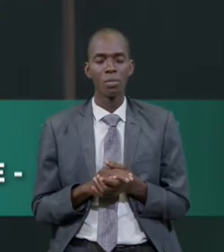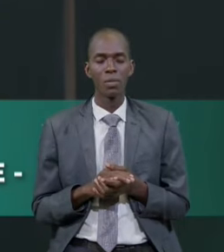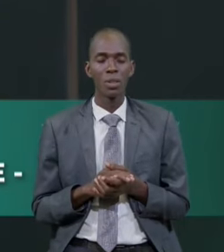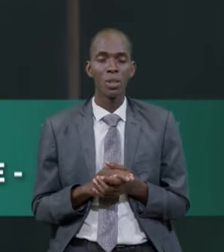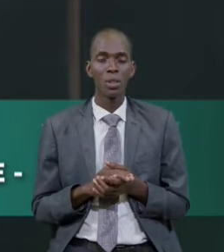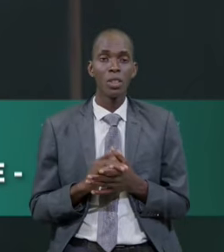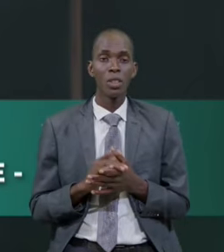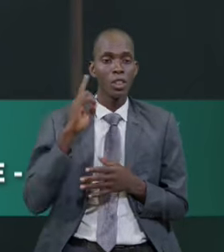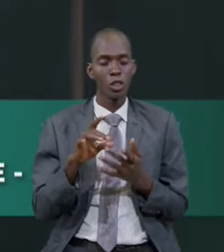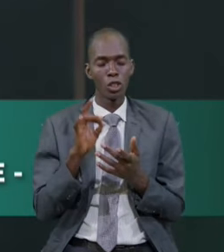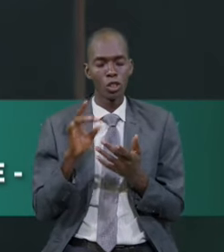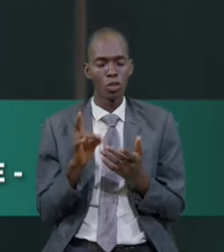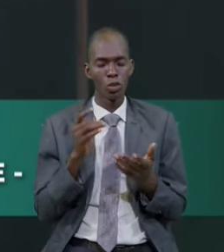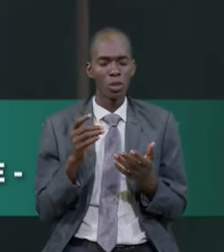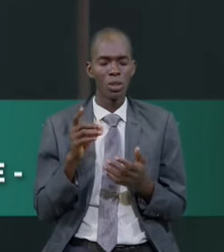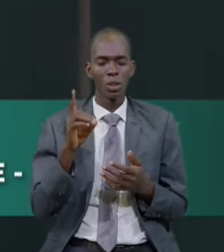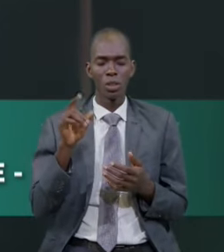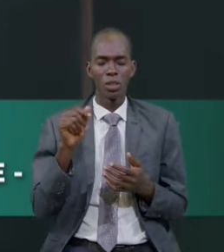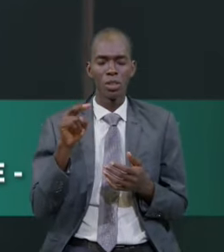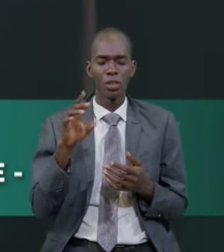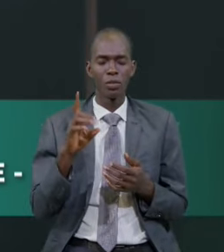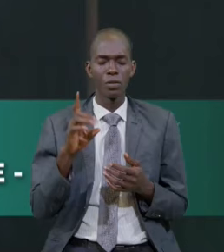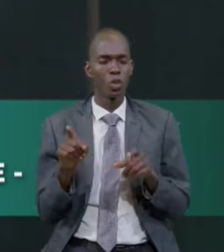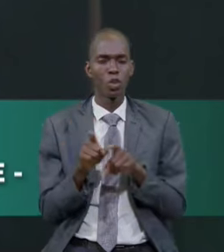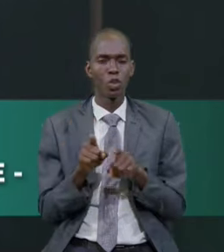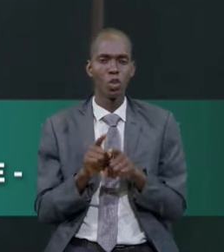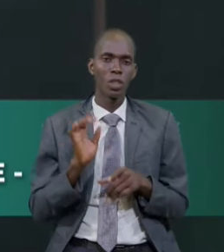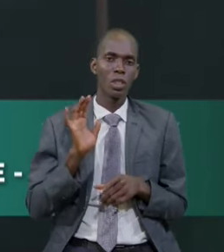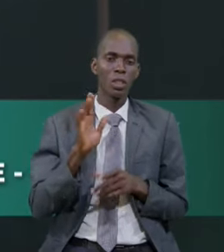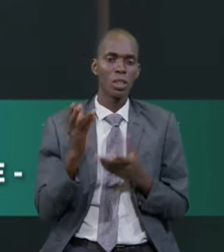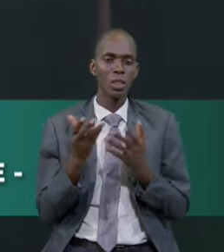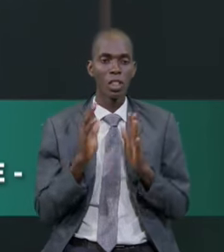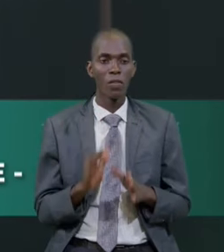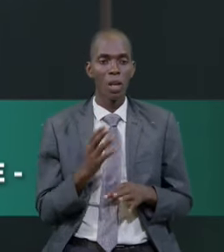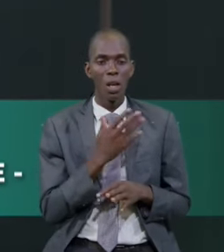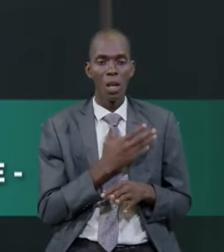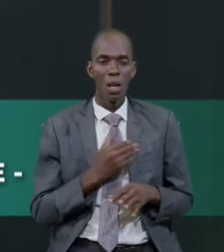Il choisit David son serviteur, il le tira des bergeries.